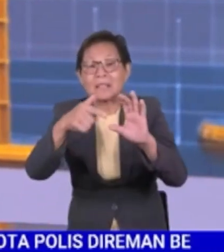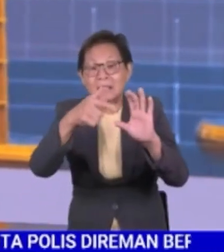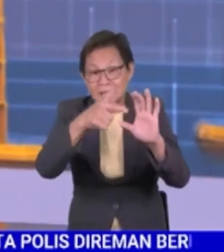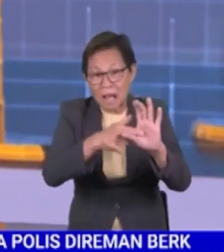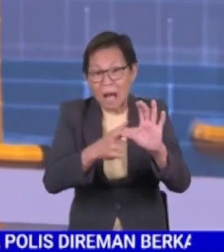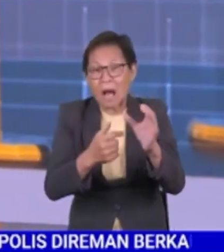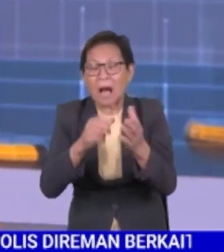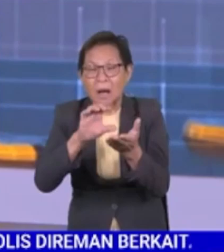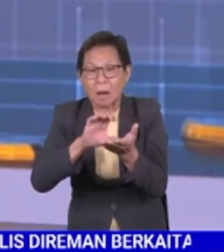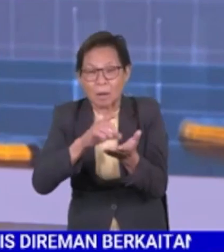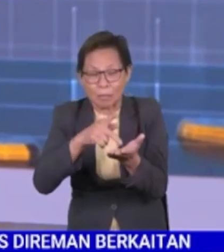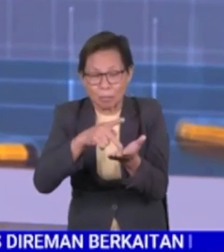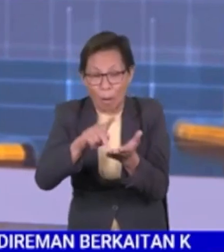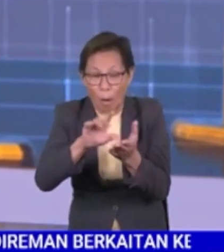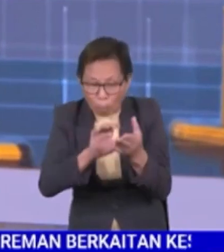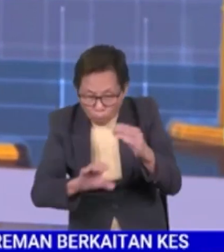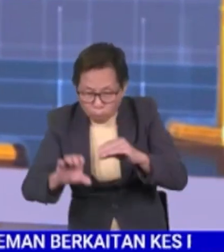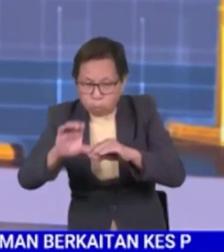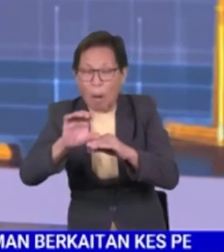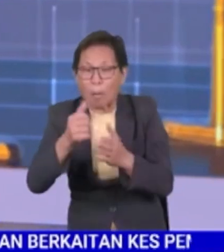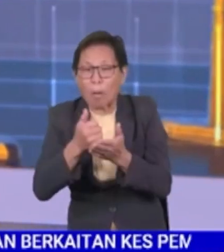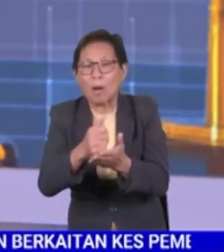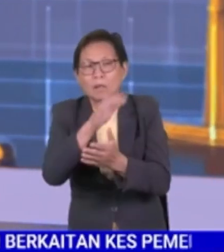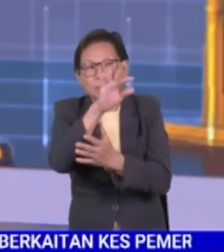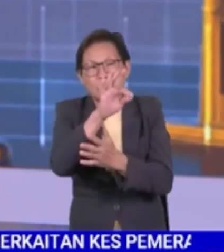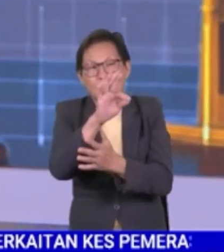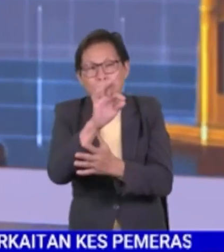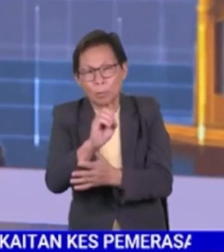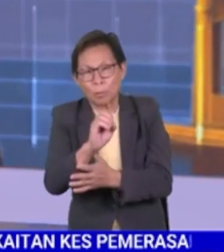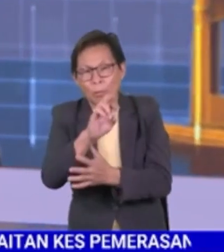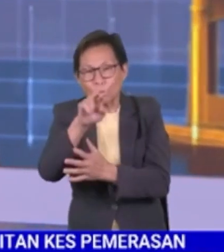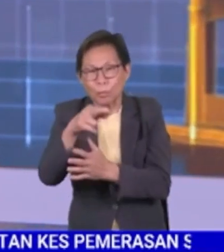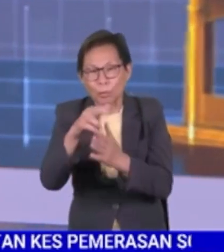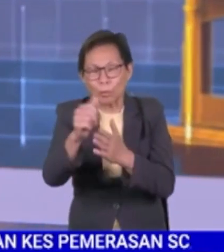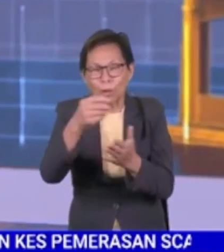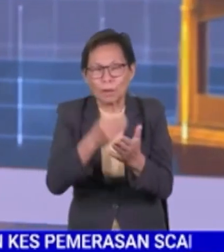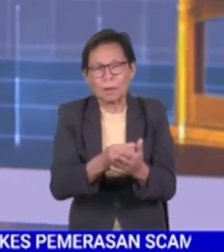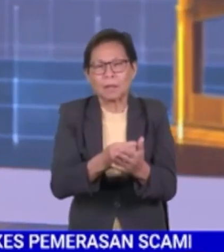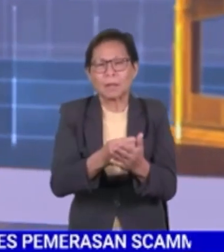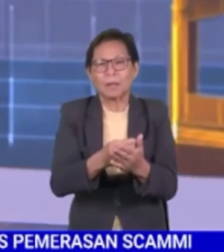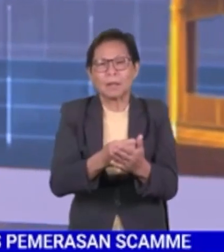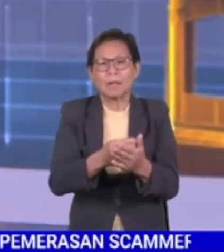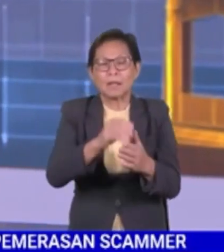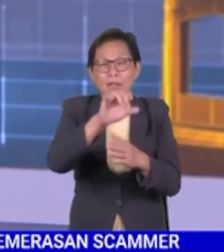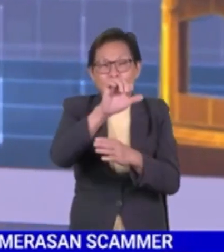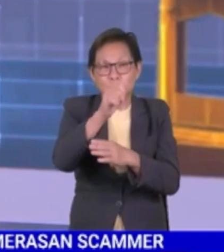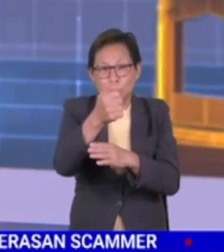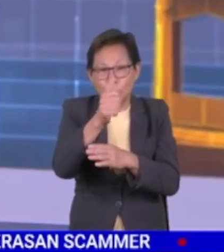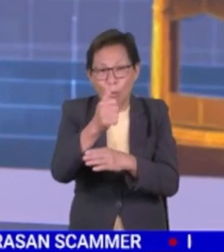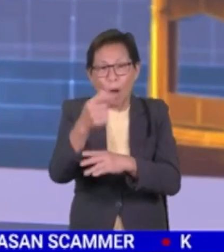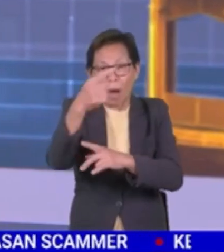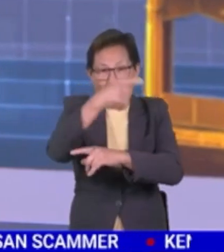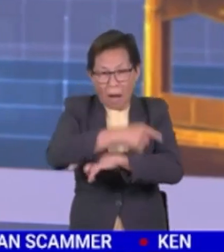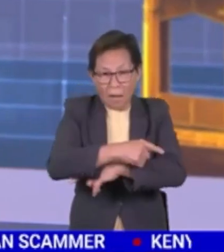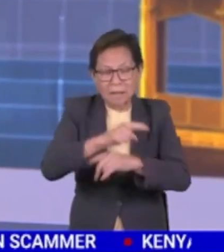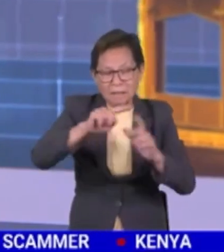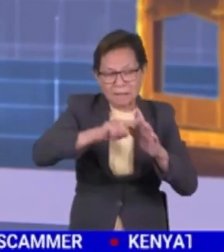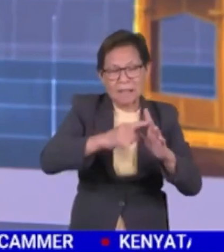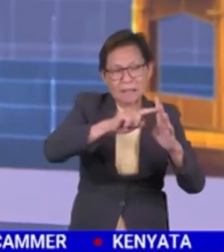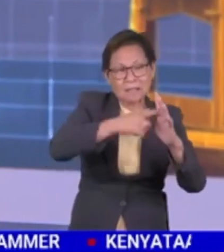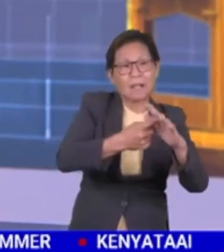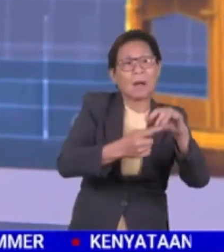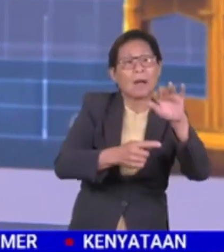nilai rampasan lebih RM890,000 di seluruh negara dalam tempoh 11 hari optiris dilancarkan sejak 1 Mac